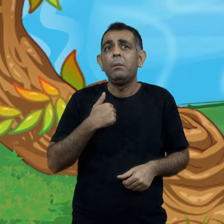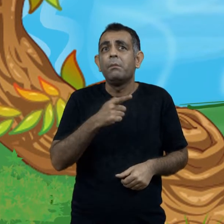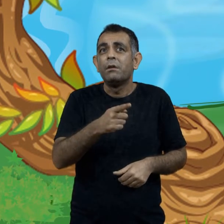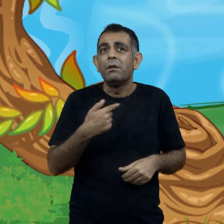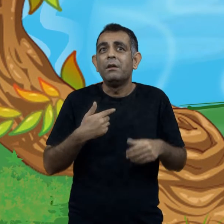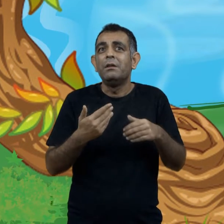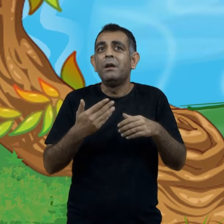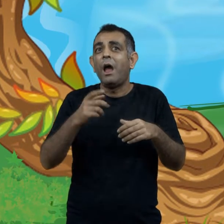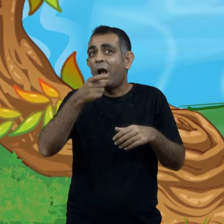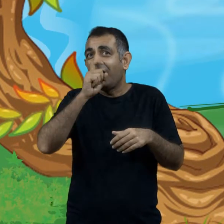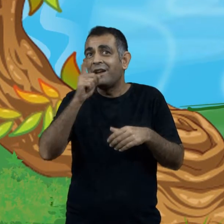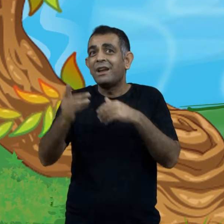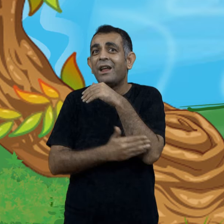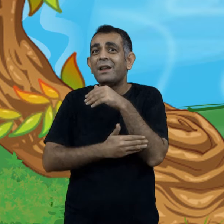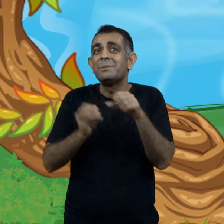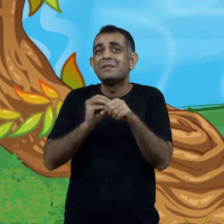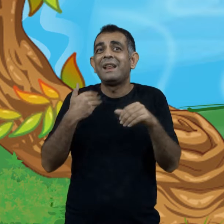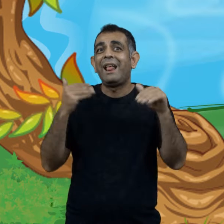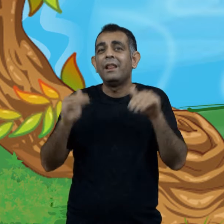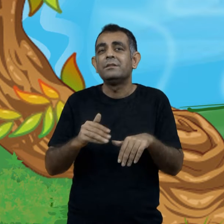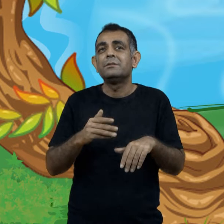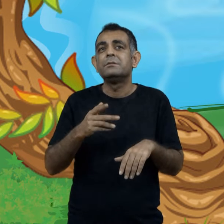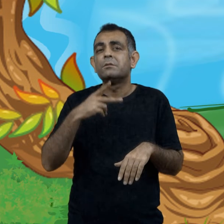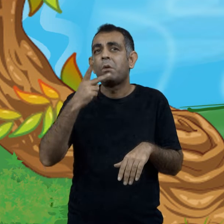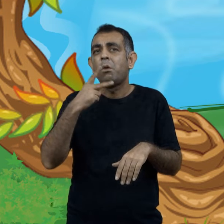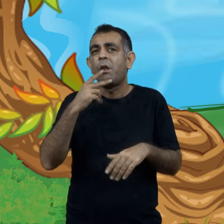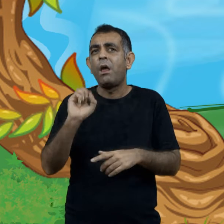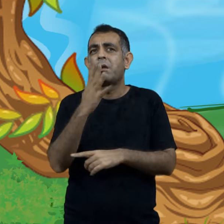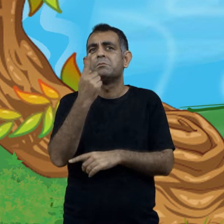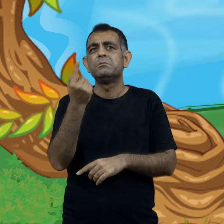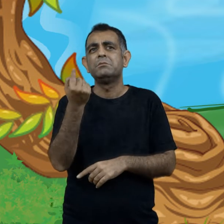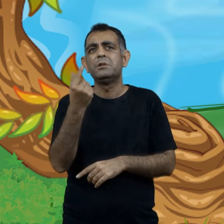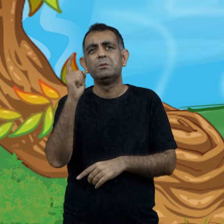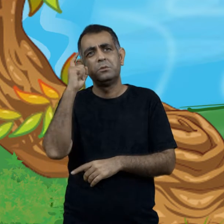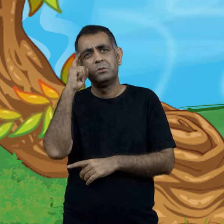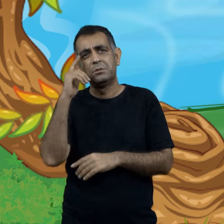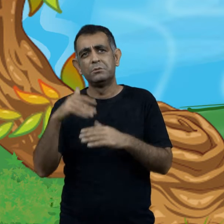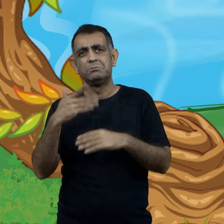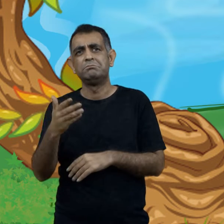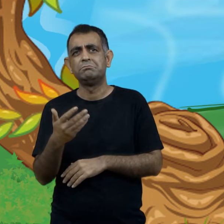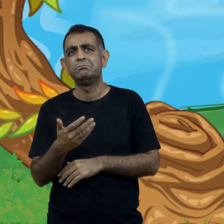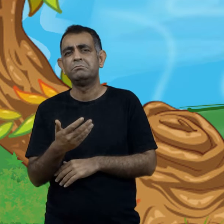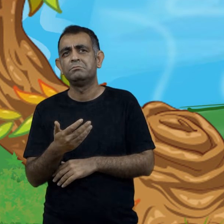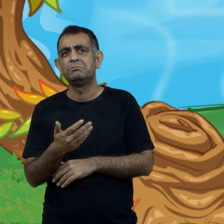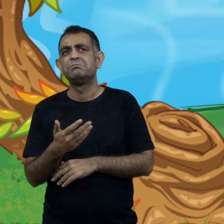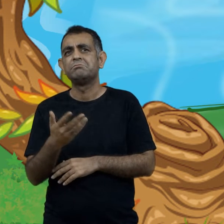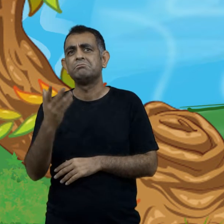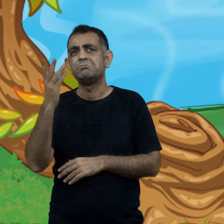yardım etmek amacıyla buraya geldiklerini anlattı. Konuşan ağaç biraz düşündükten sonra...